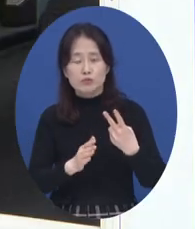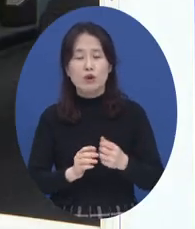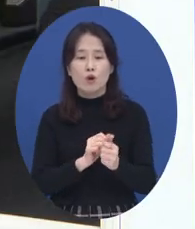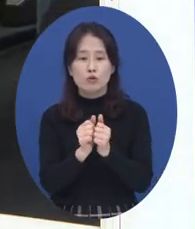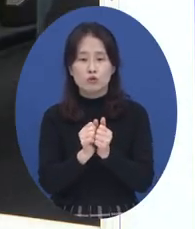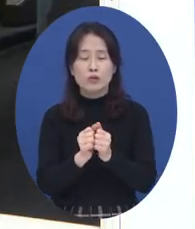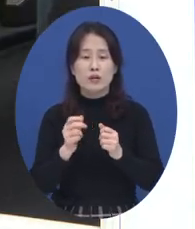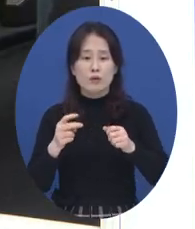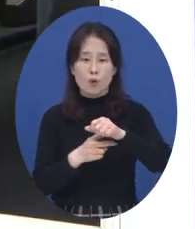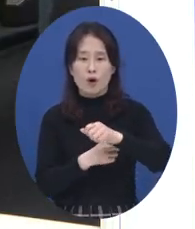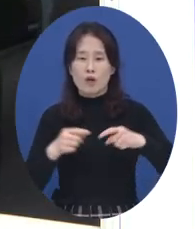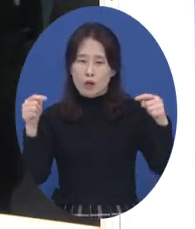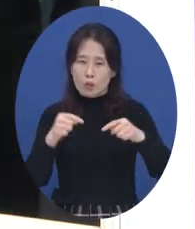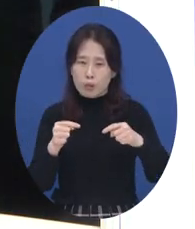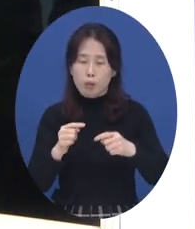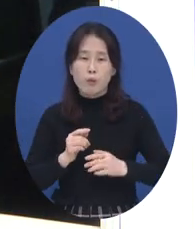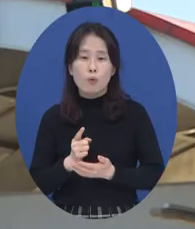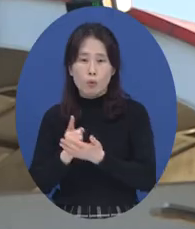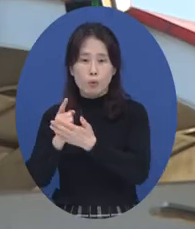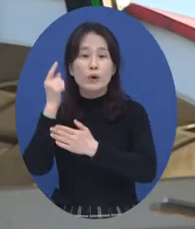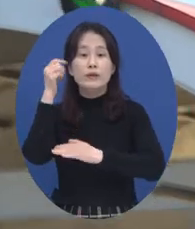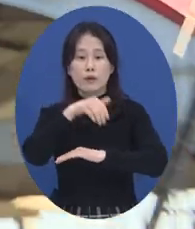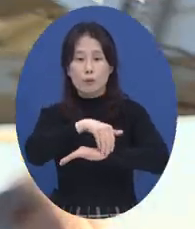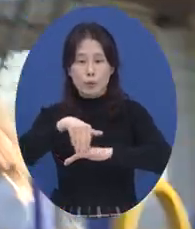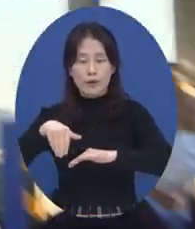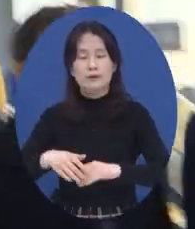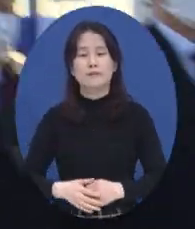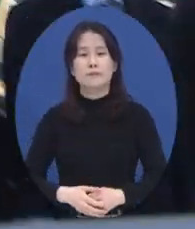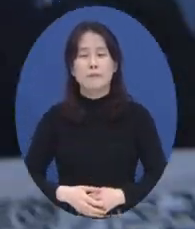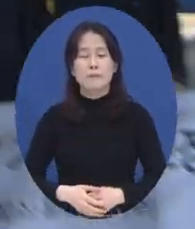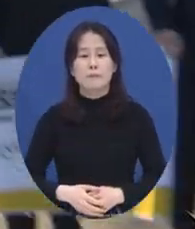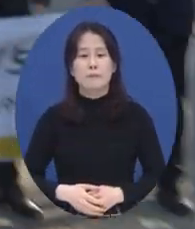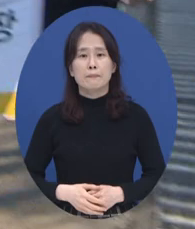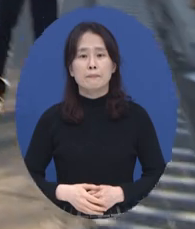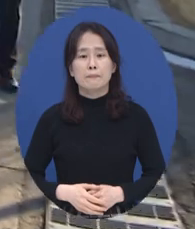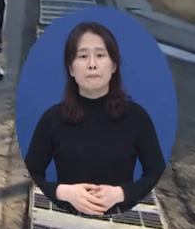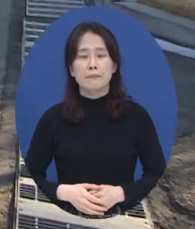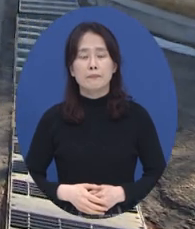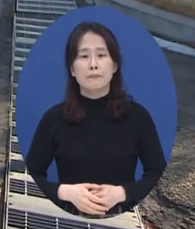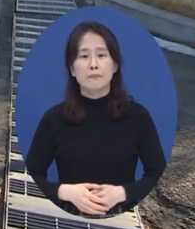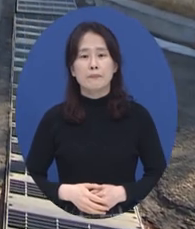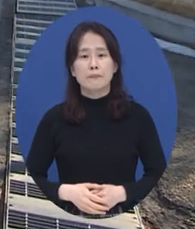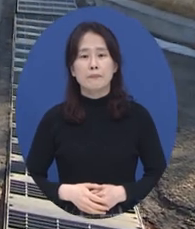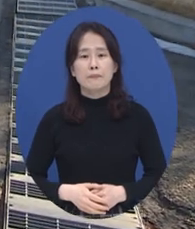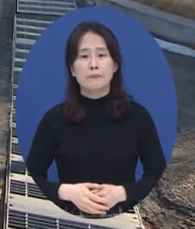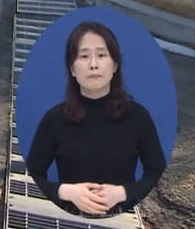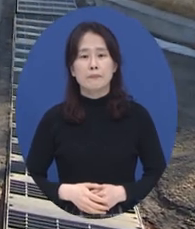통행료 조정을 위한 협상을 추진할 계획입니다. 경기 GTV 최창순입니다.